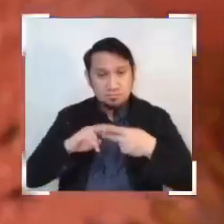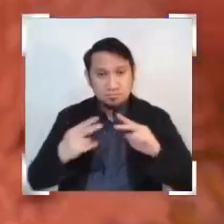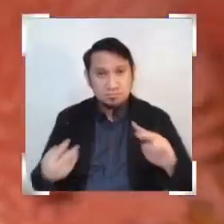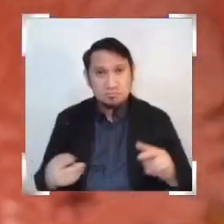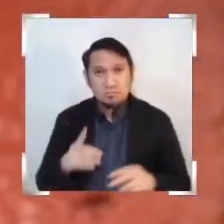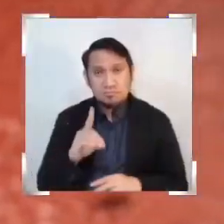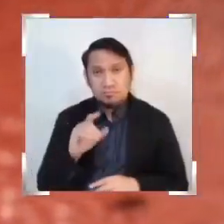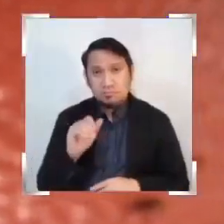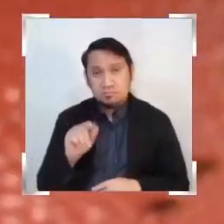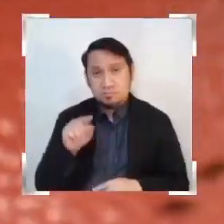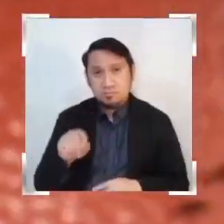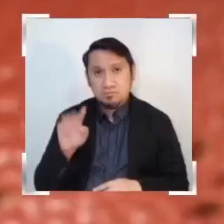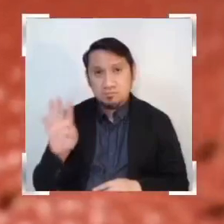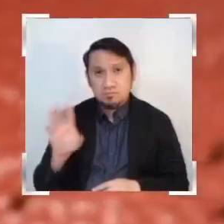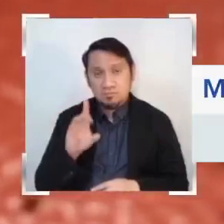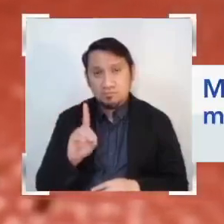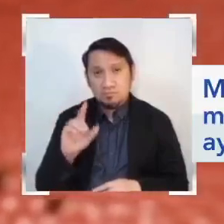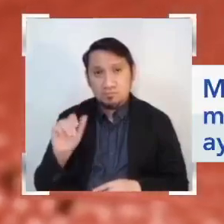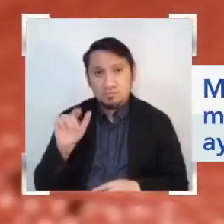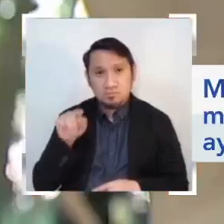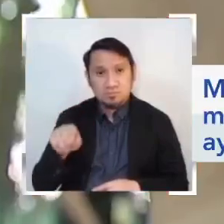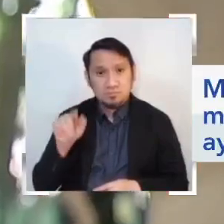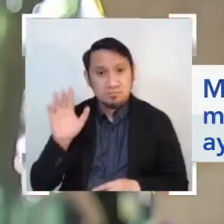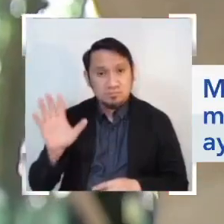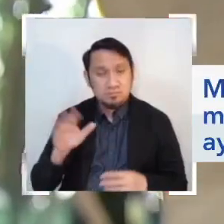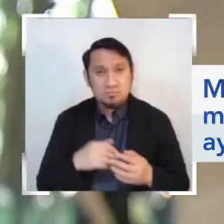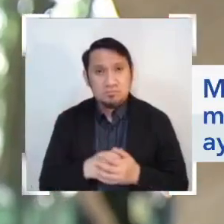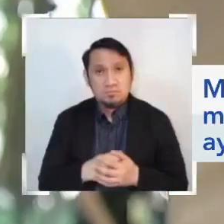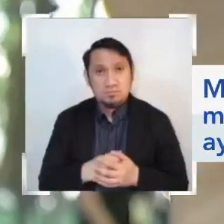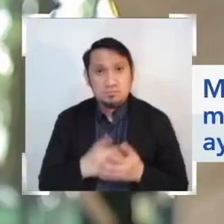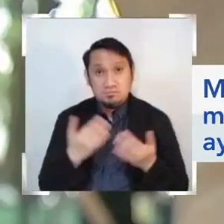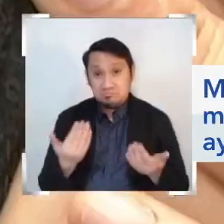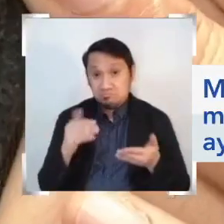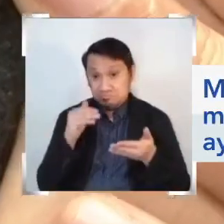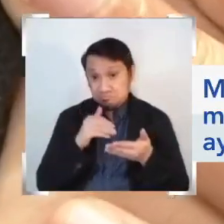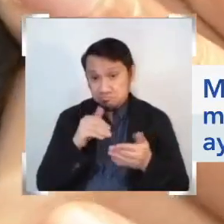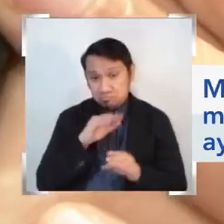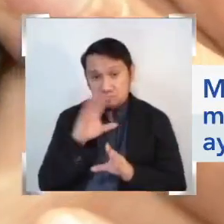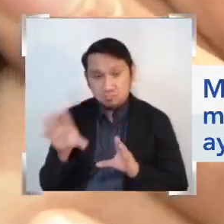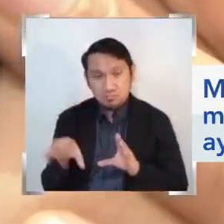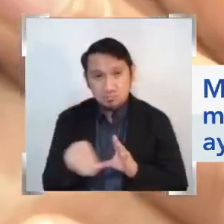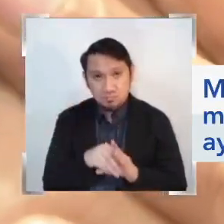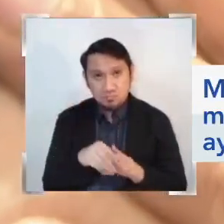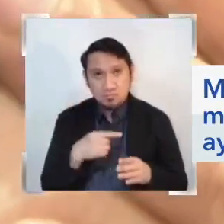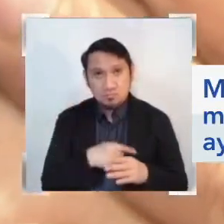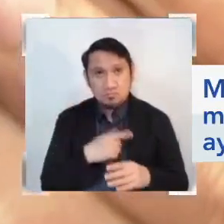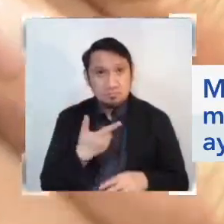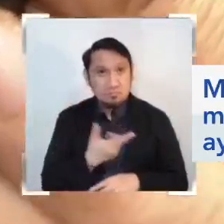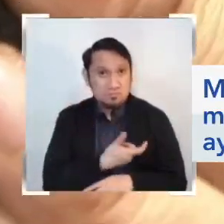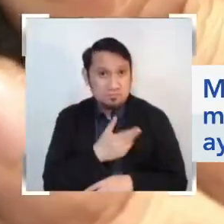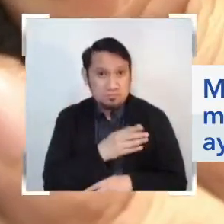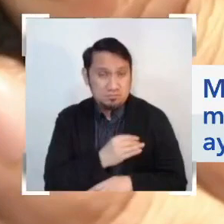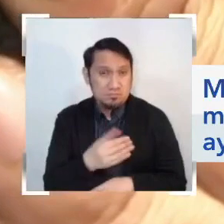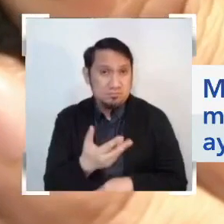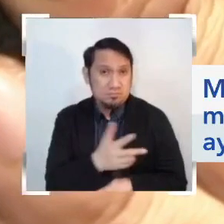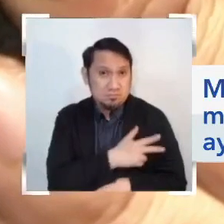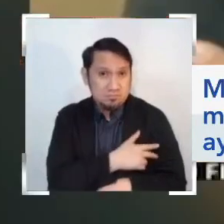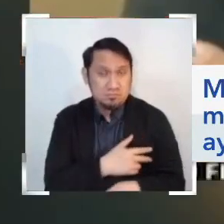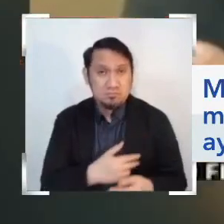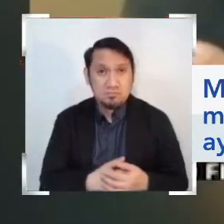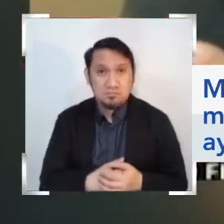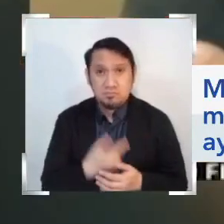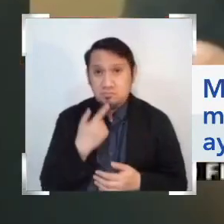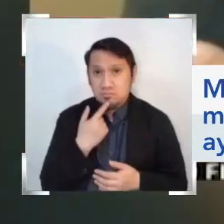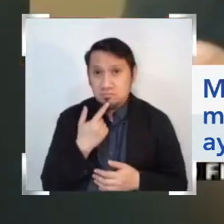BA.4 at BA.5. Batay sa mga pag-aaral, kasama kahit pa raw ang mga bakunado at may booster na. Ang